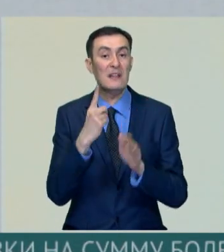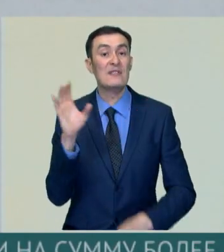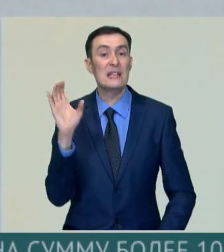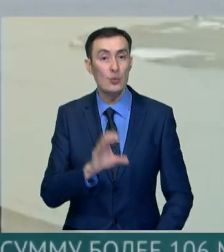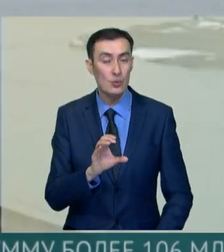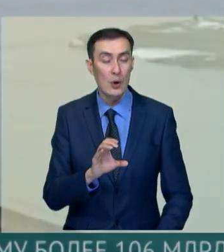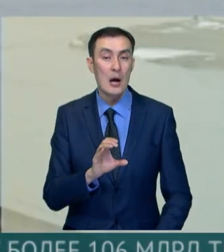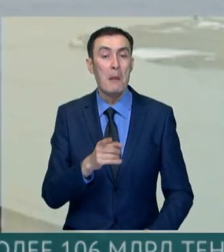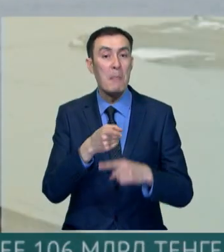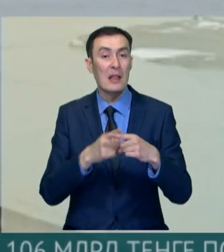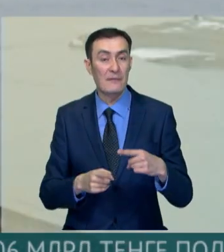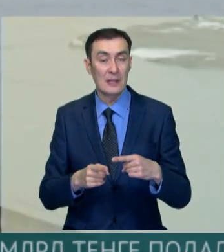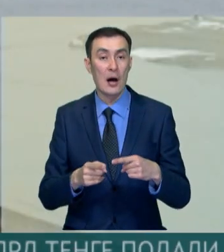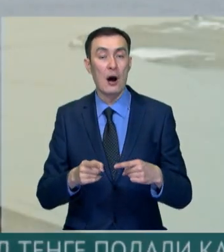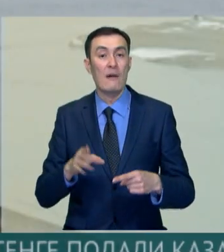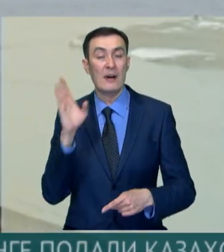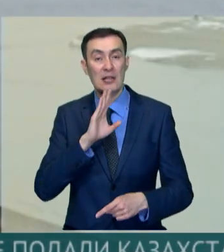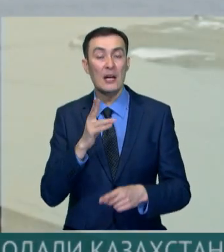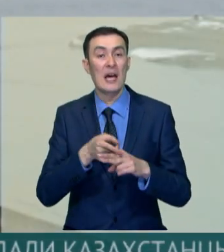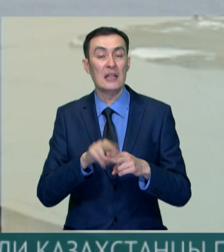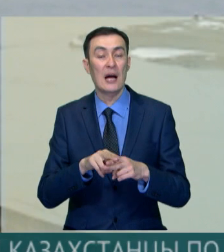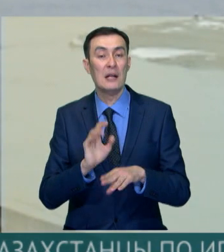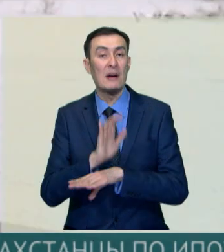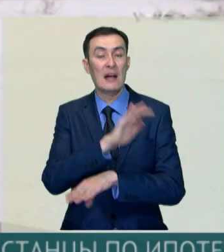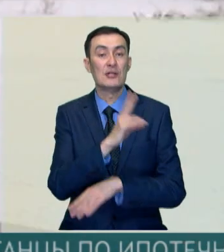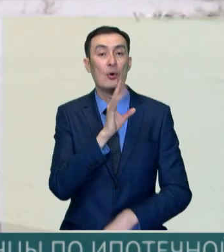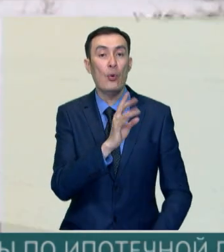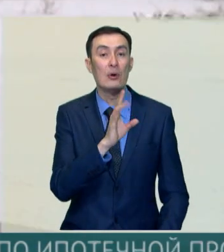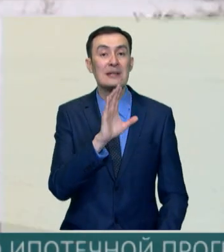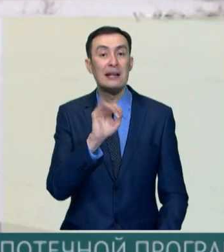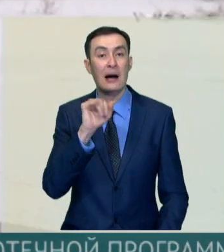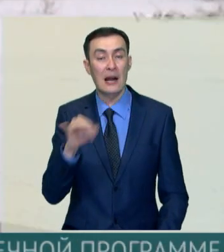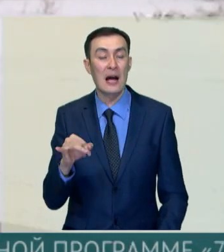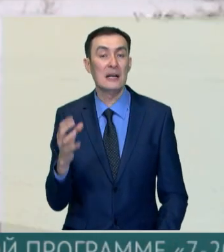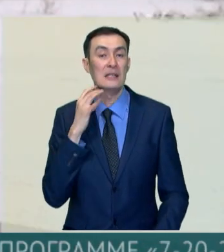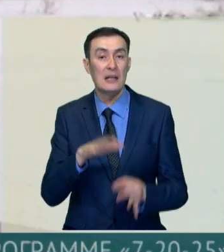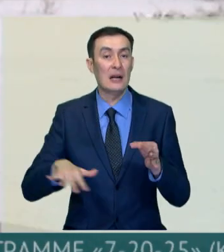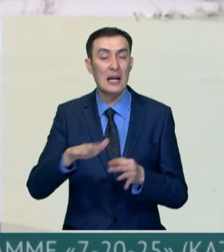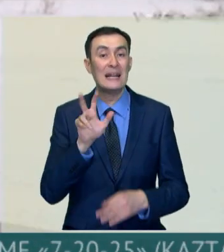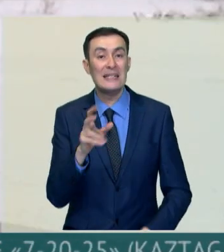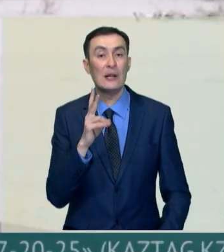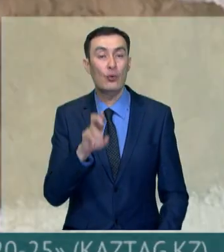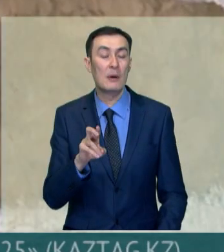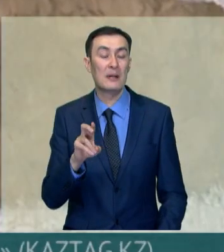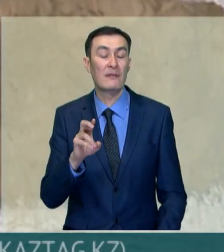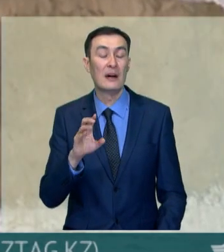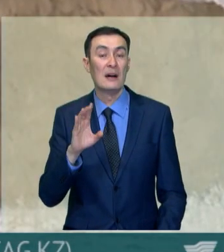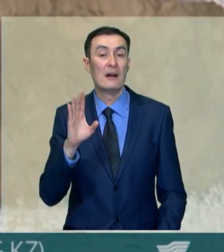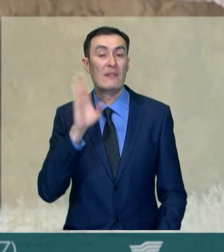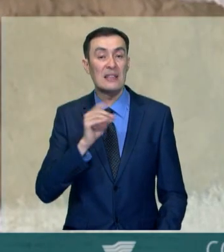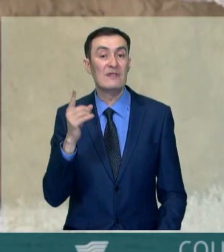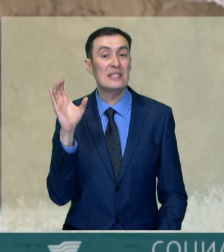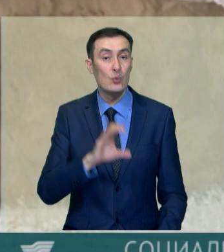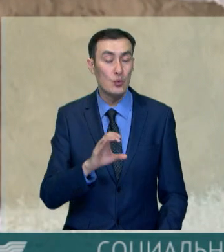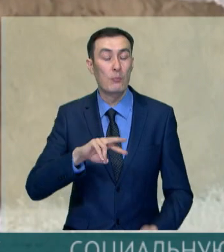секунду. Половину объема забирает Коксарай, а через Кызылординский гидроузел проходит 300 кубометров воды в секунду. В